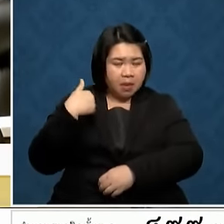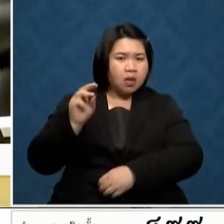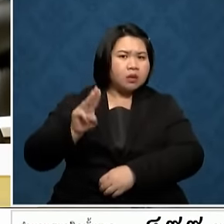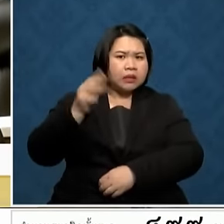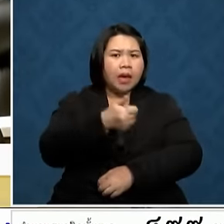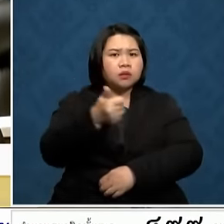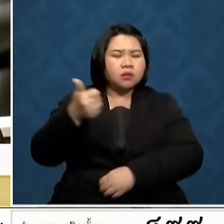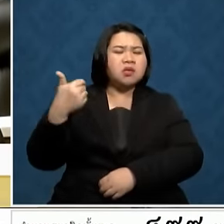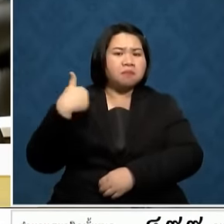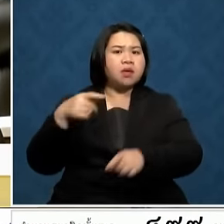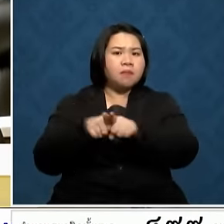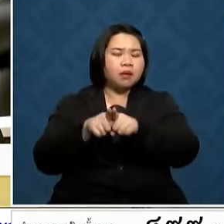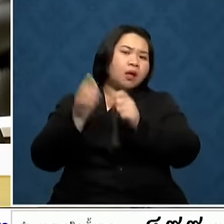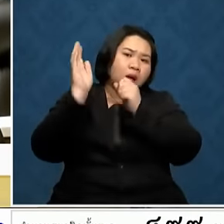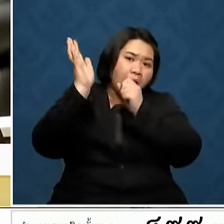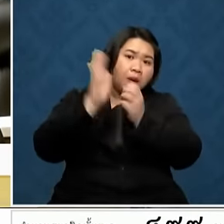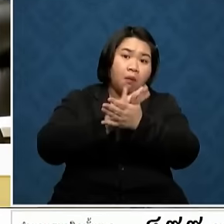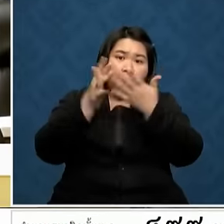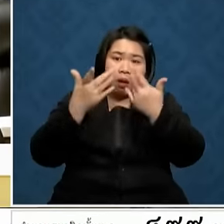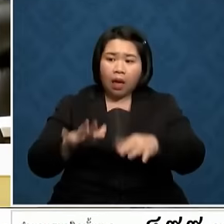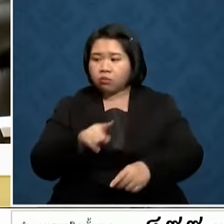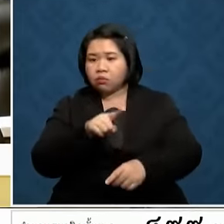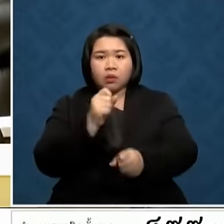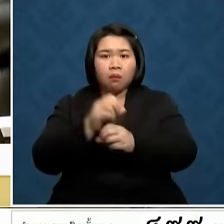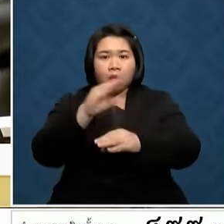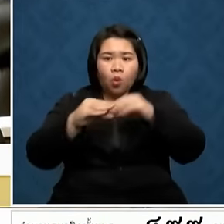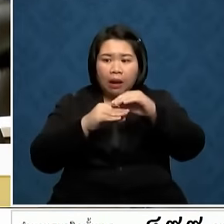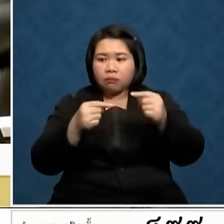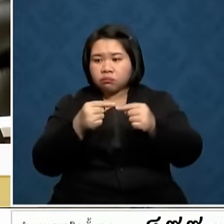ื่นที่พักท่เองเคยหาเสีงไกบพี่นประชาชนด้วยสำ